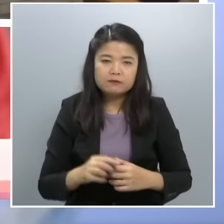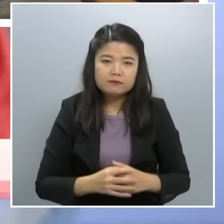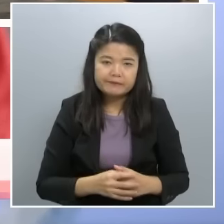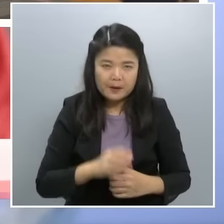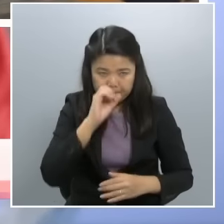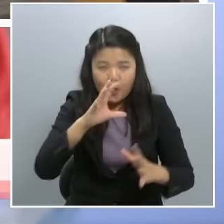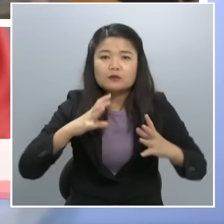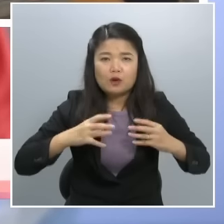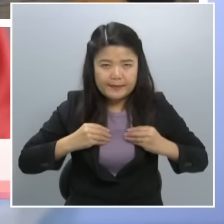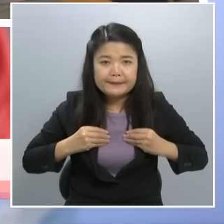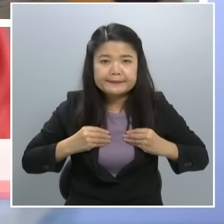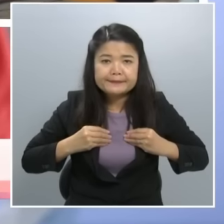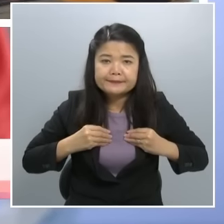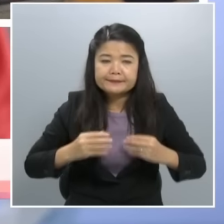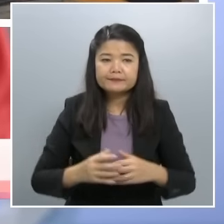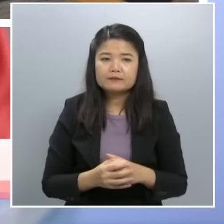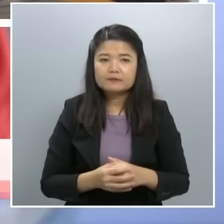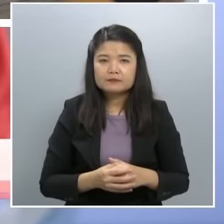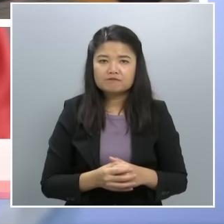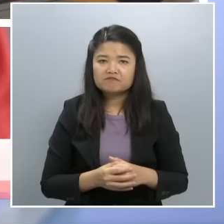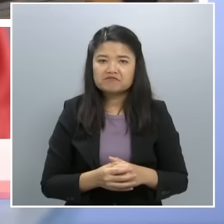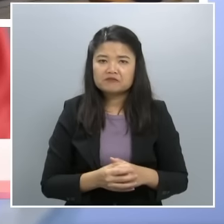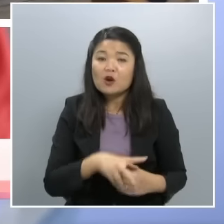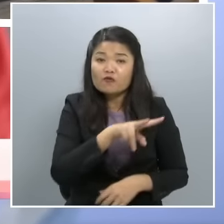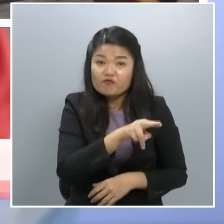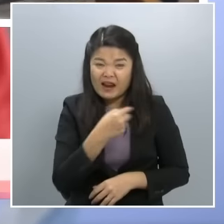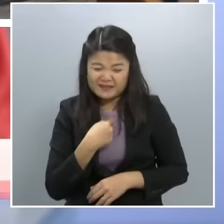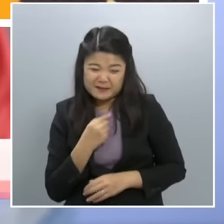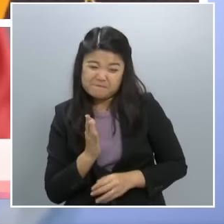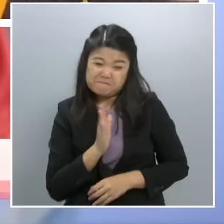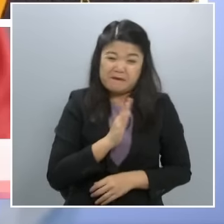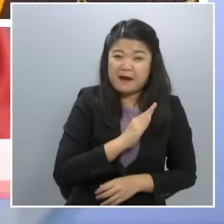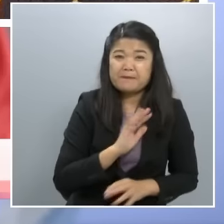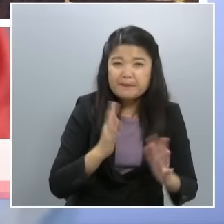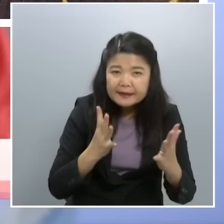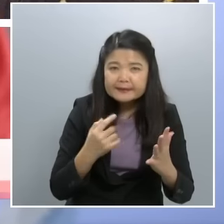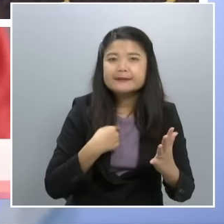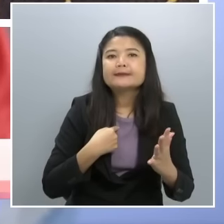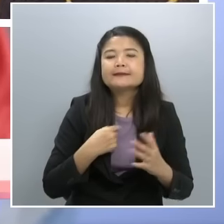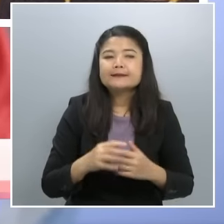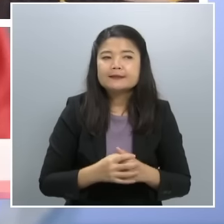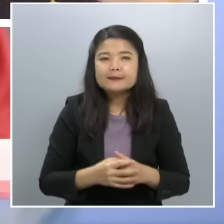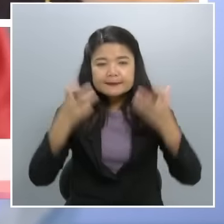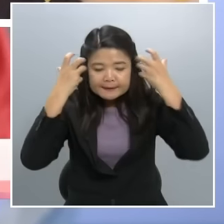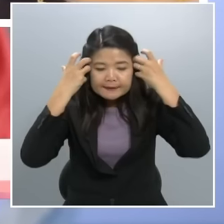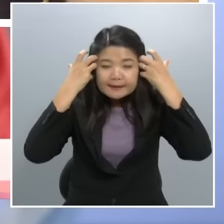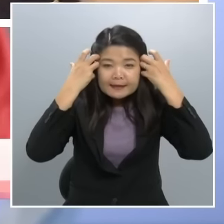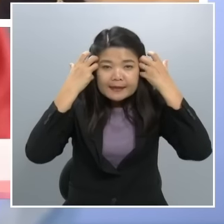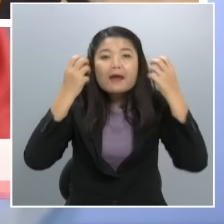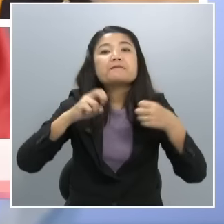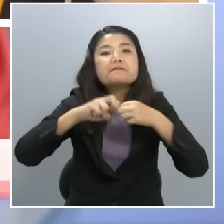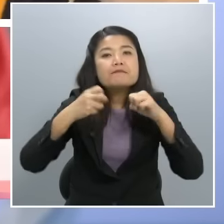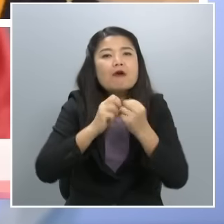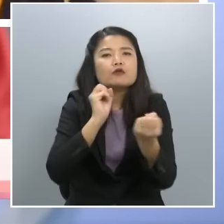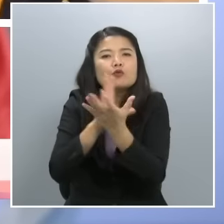อมรับพี่ชายไม่ได้ค่อนข้างพี่ชายก็เครียดเครียดมากจะไม่ให้เป็นหายเรื่องที่ไม่ให้เกิดเรื่อง